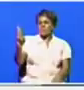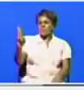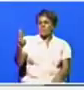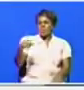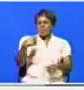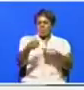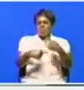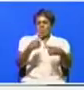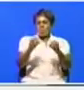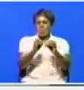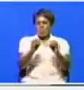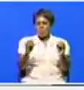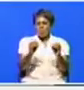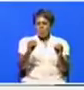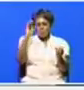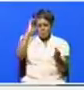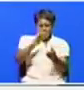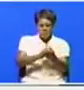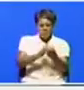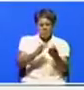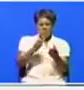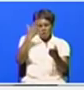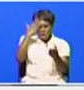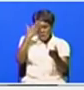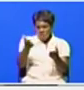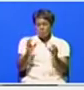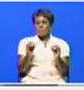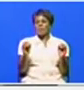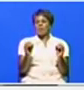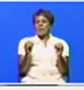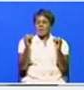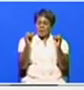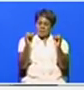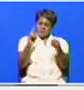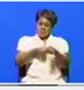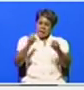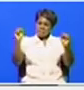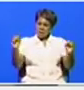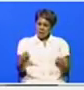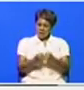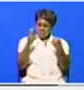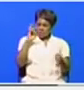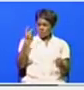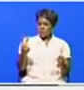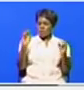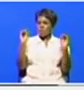Tusiendelee kuaminishana hawa watu hawajulikani. Inapokuwa kwamba huoni